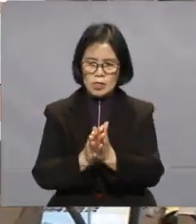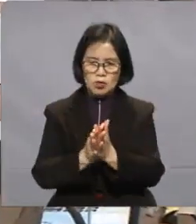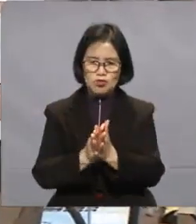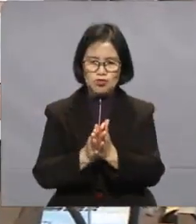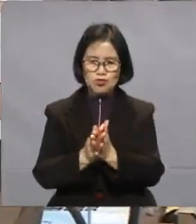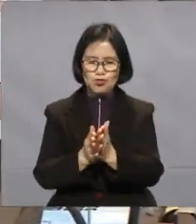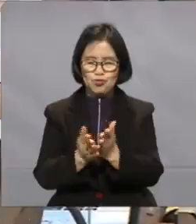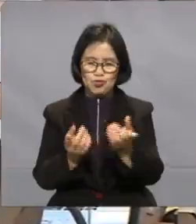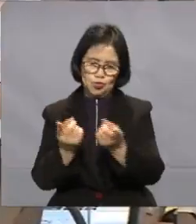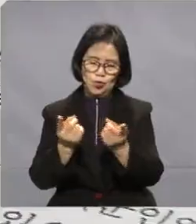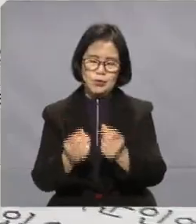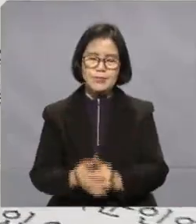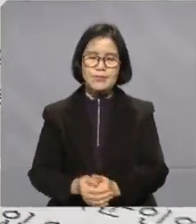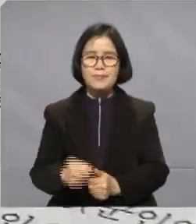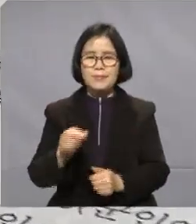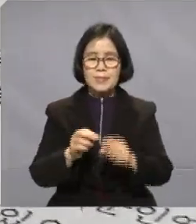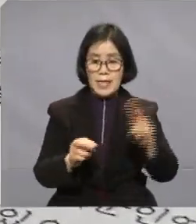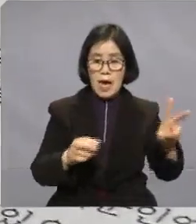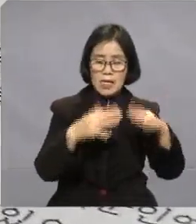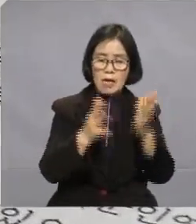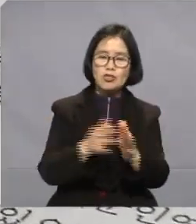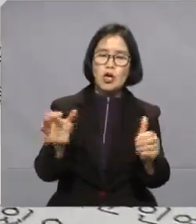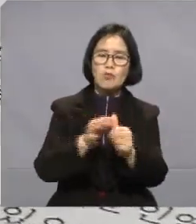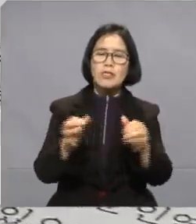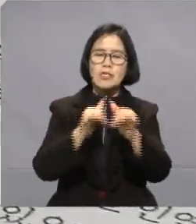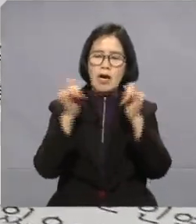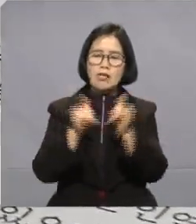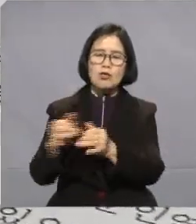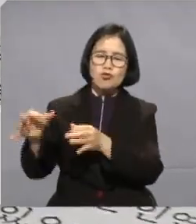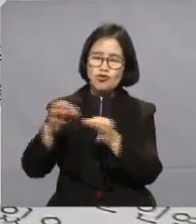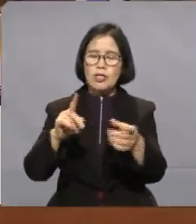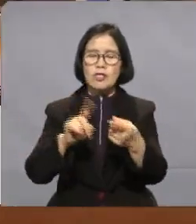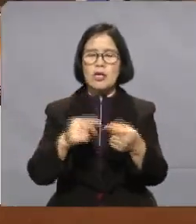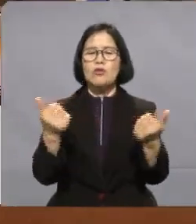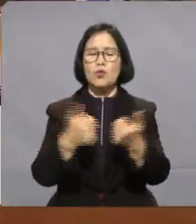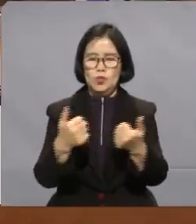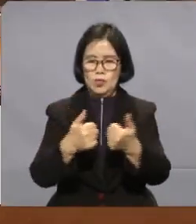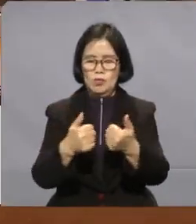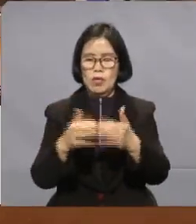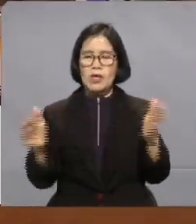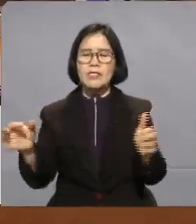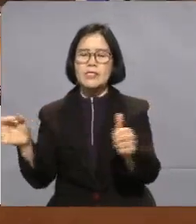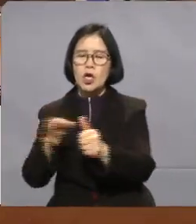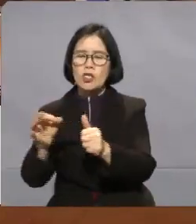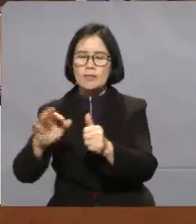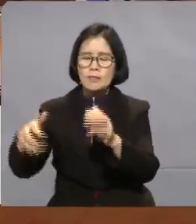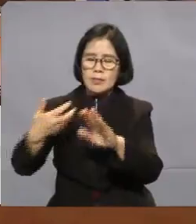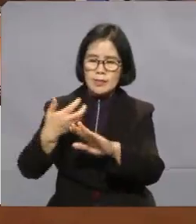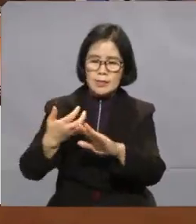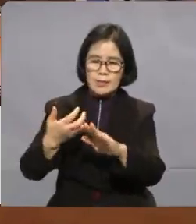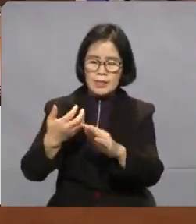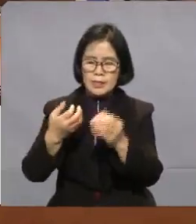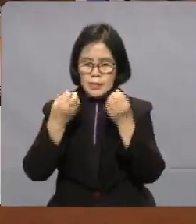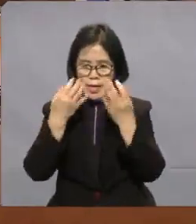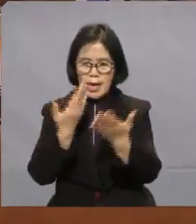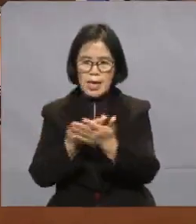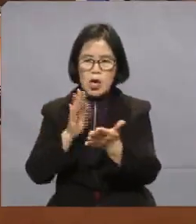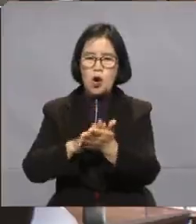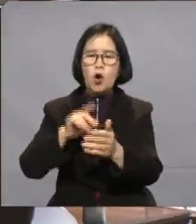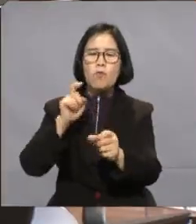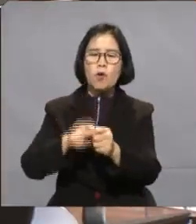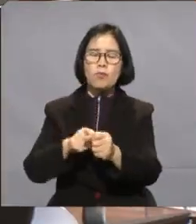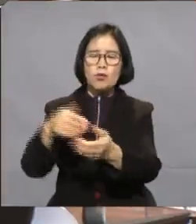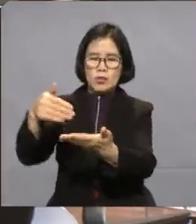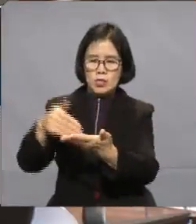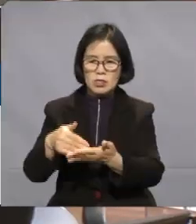겁니다. 야당에선 국민연금의 사회적 투자에 대한 논의와 연금 개혁의 목표 제시 등을 주문했습니다.